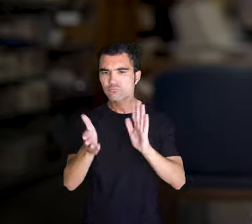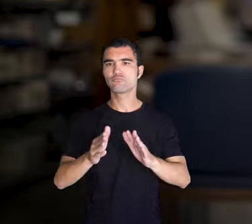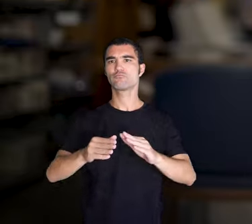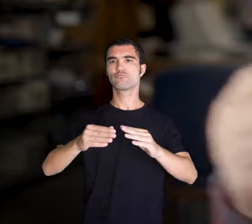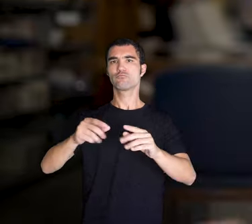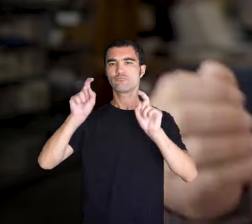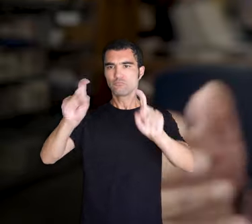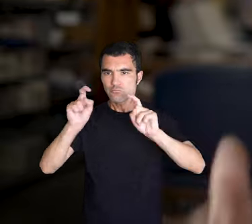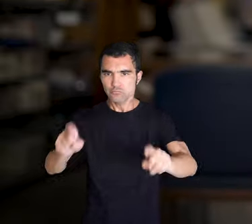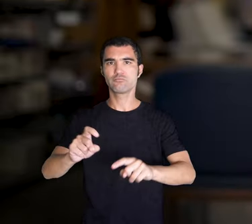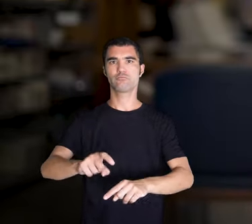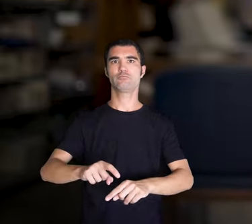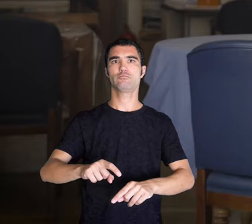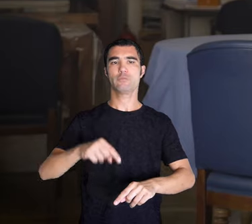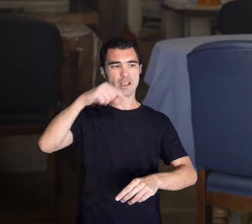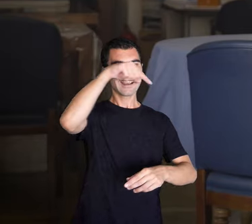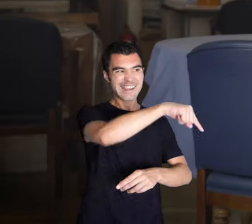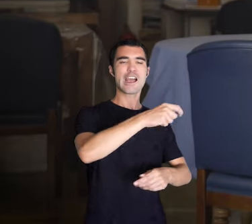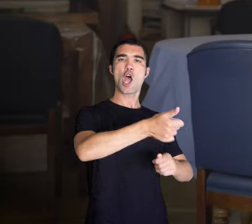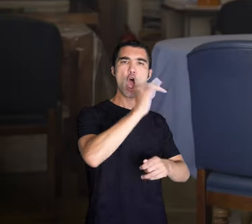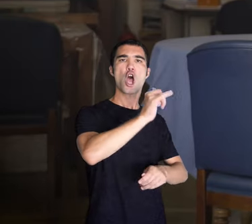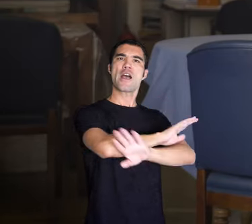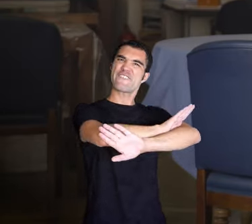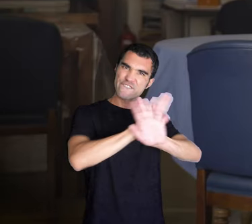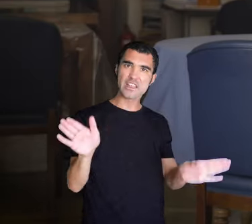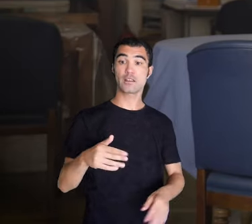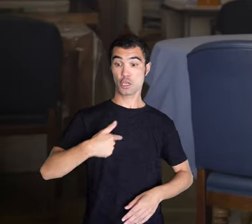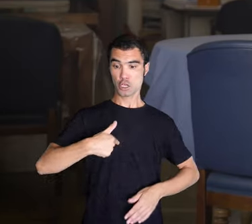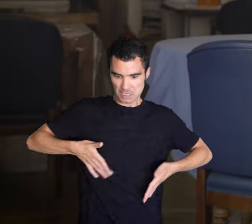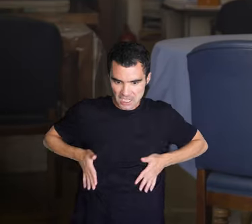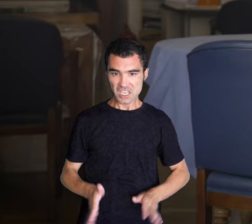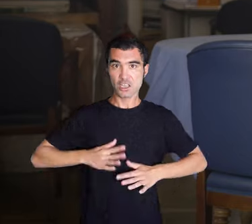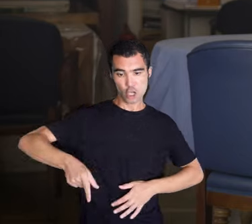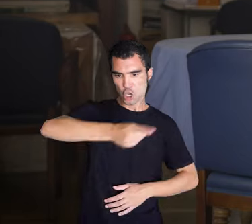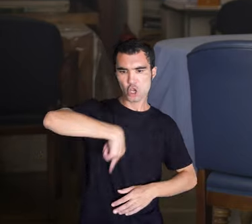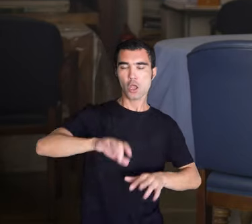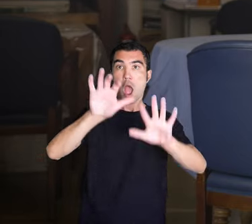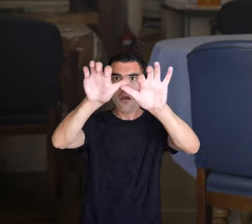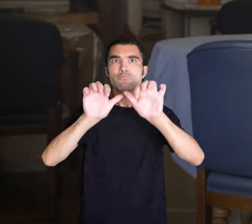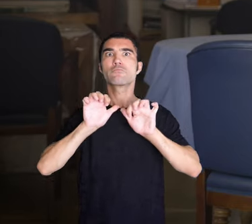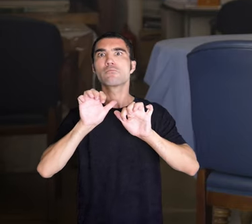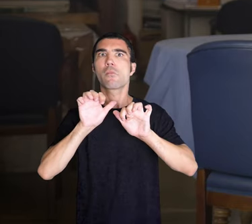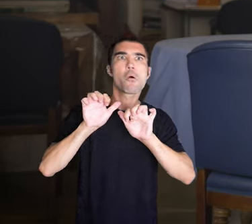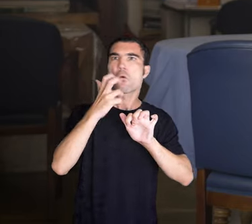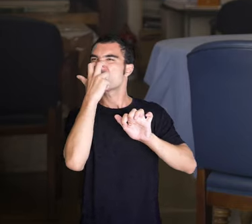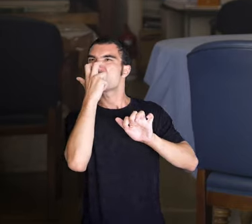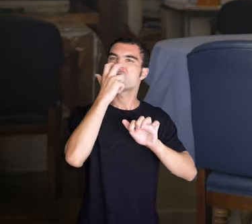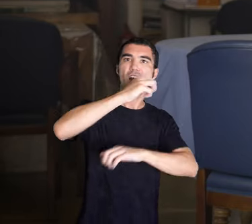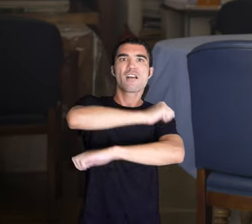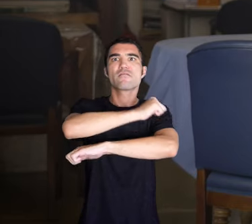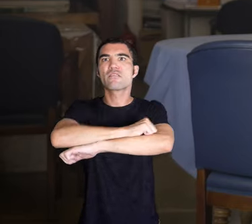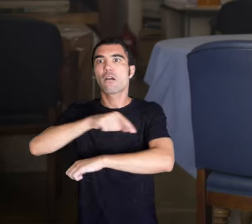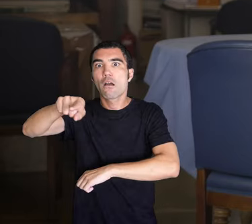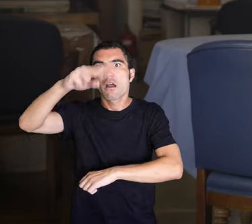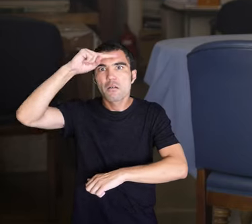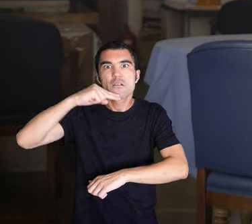i les hi feia escola perquè no estiguessin dins del bar. Nosaltres, els fills, anàvem a guaitar, com veien els nostres pares, amb una plegueta i